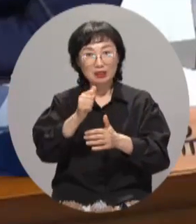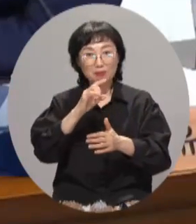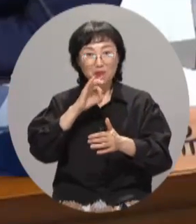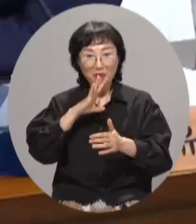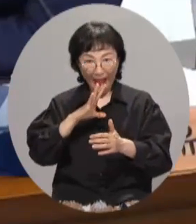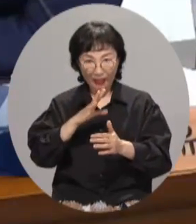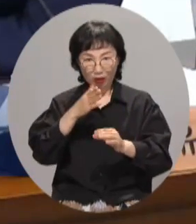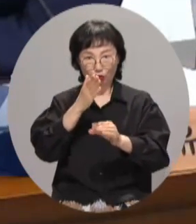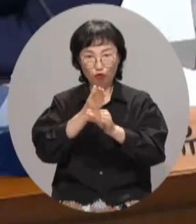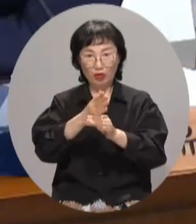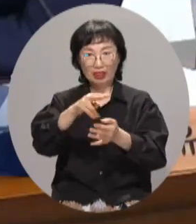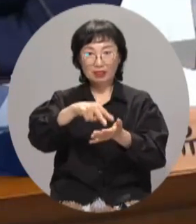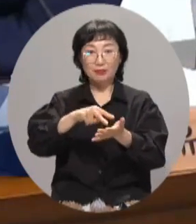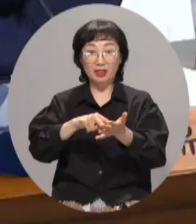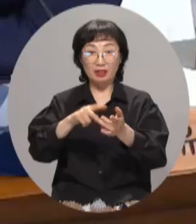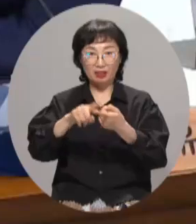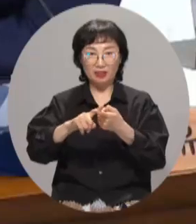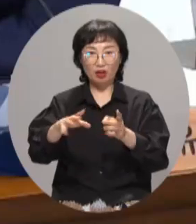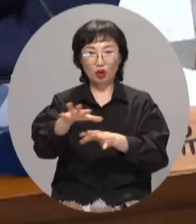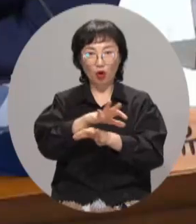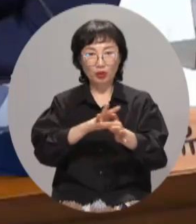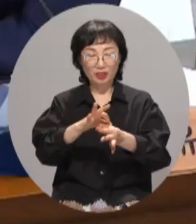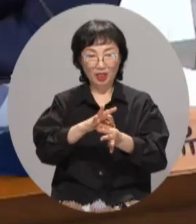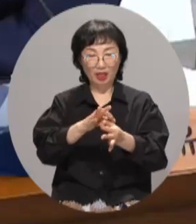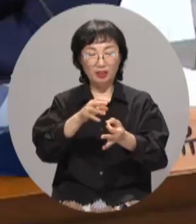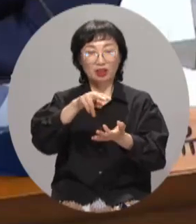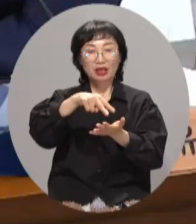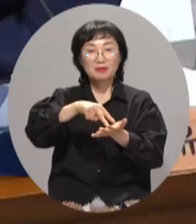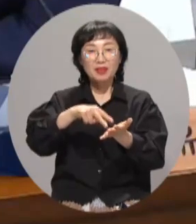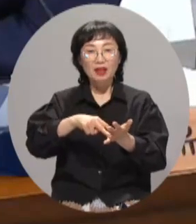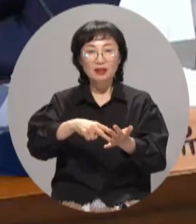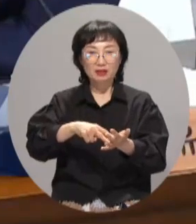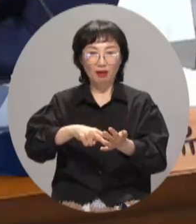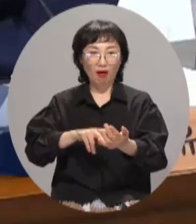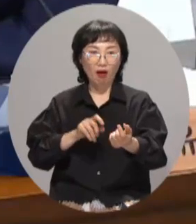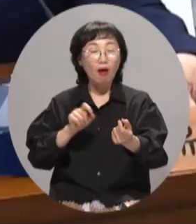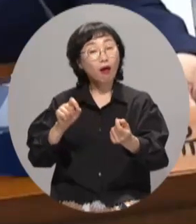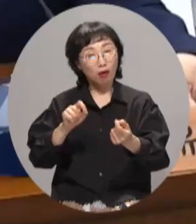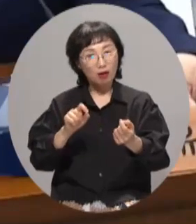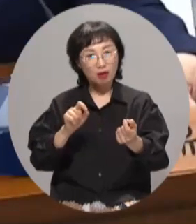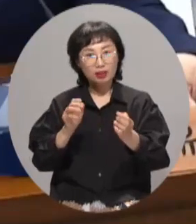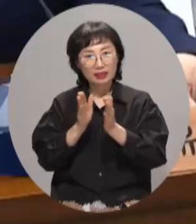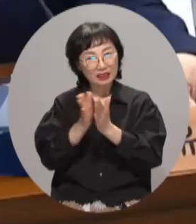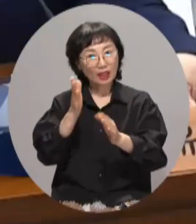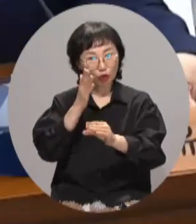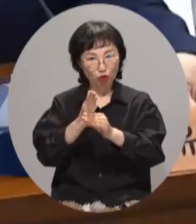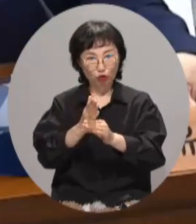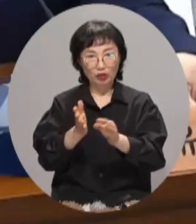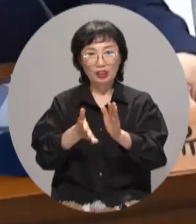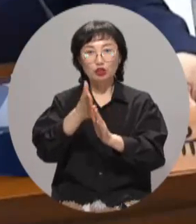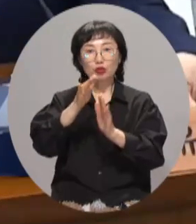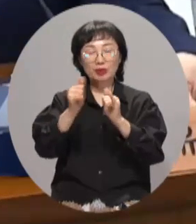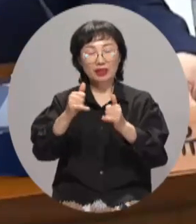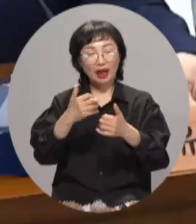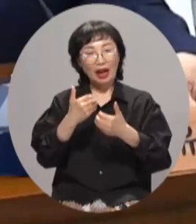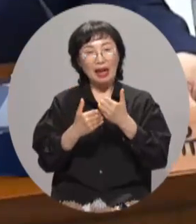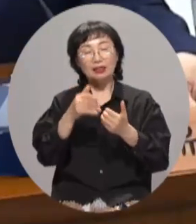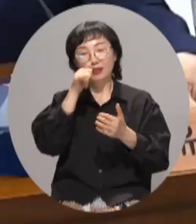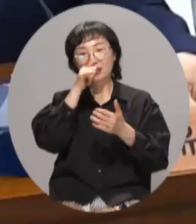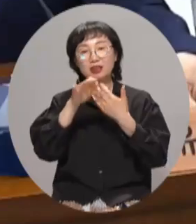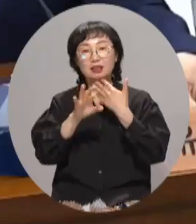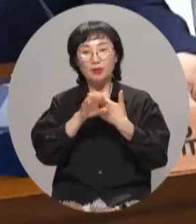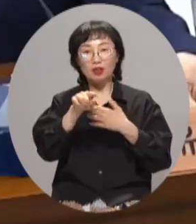중간적인 입장에서 어떤 경제적인 논리로만 지금 접근하고 계시잖아요. 우리 주민들의 갈등이 있다면